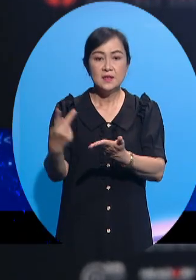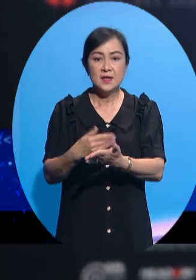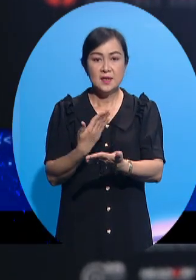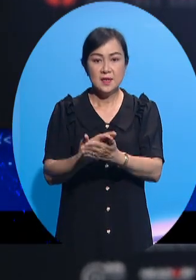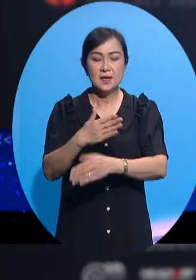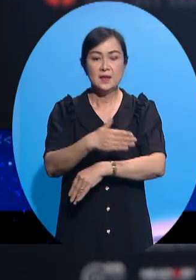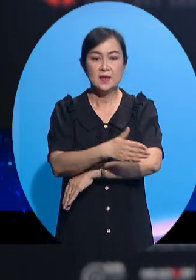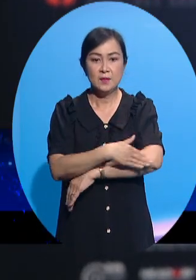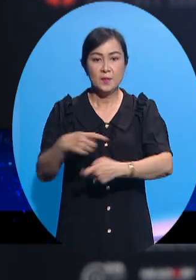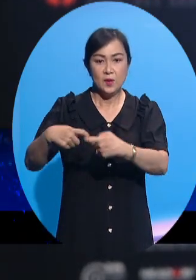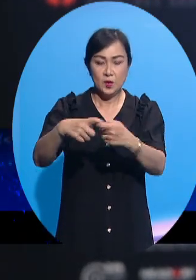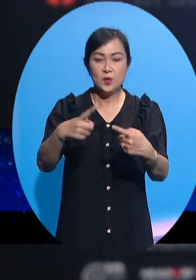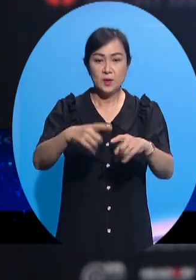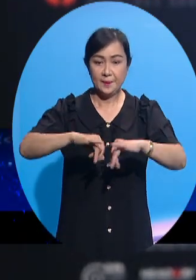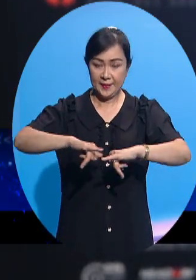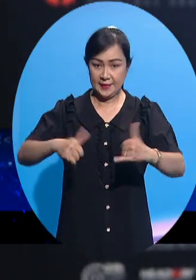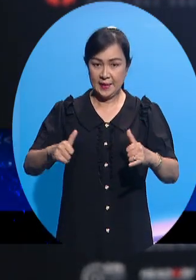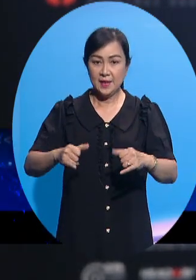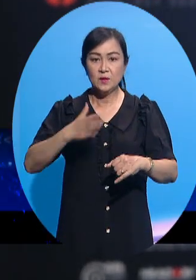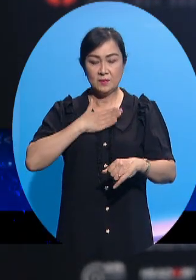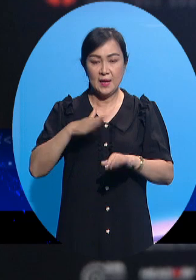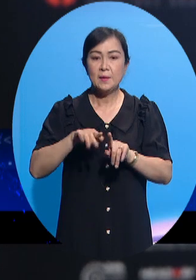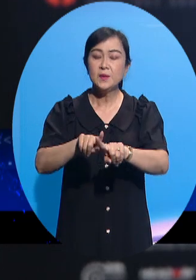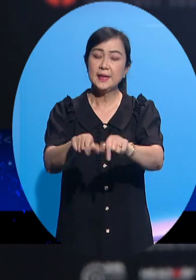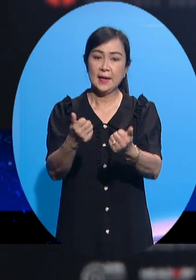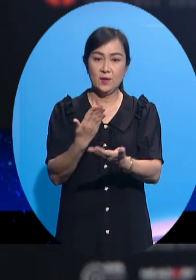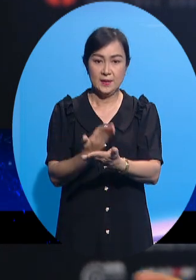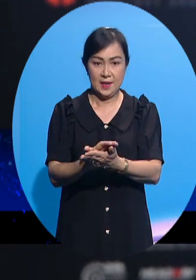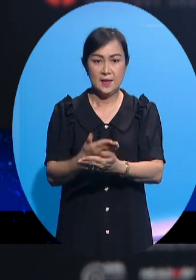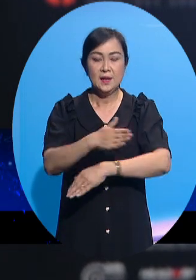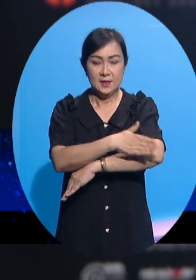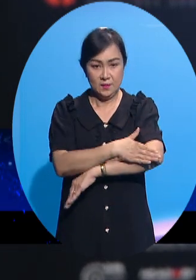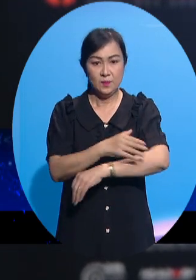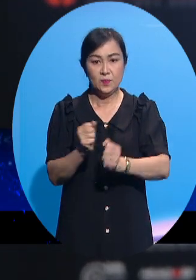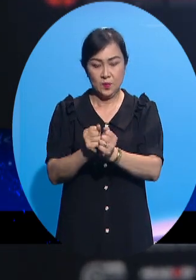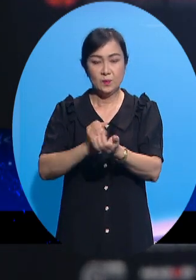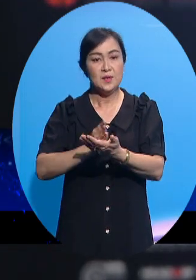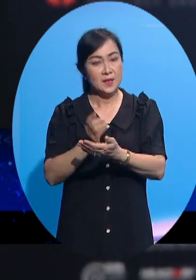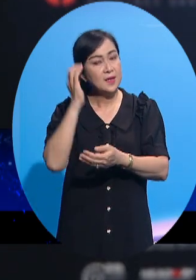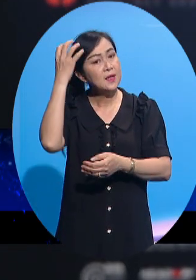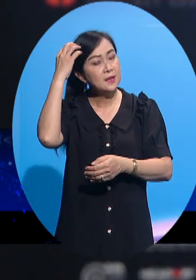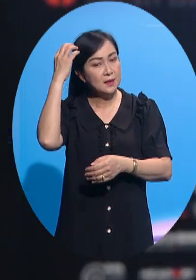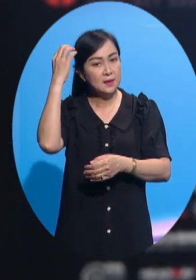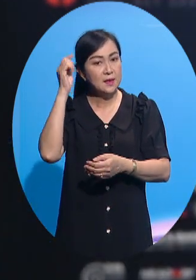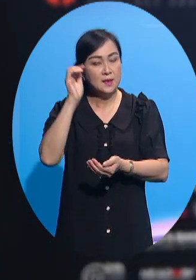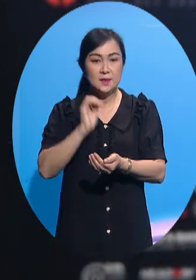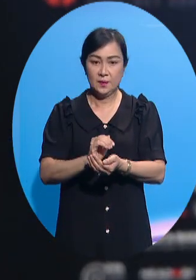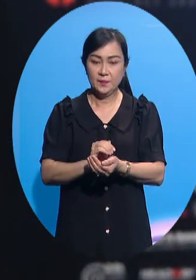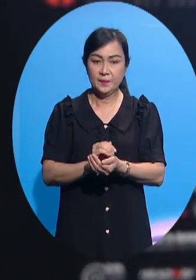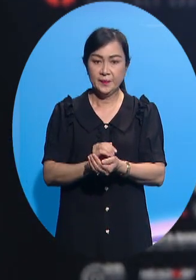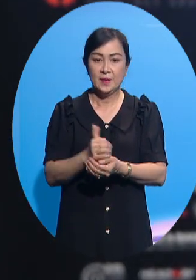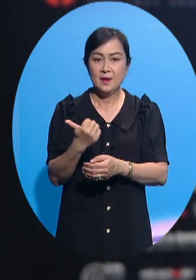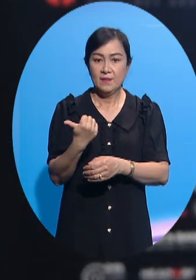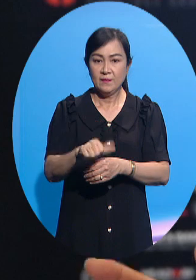mà giúp những cái kết nối những cái doanh nghiệp trẻ, mà chúng ta làm như thế nào để mà giúp nhau chia sẻ những cái kiến thức, những cái kinh nghiệm